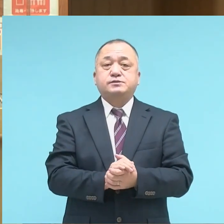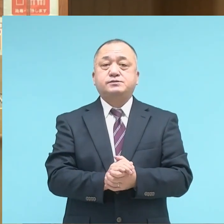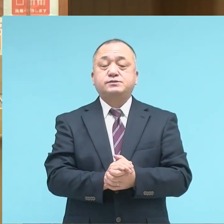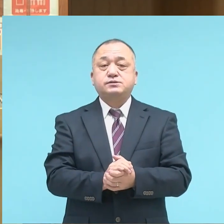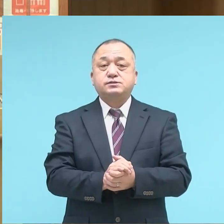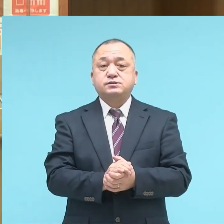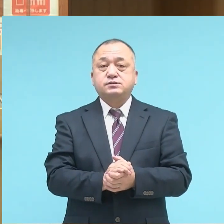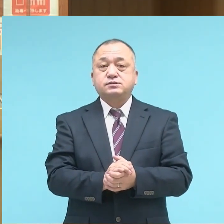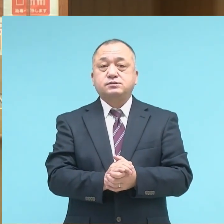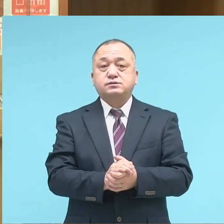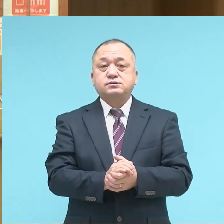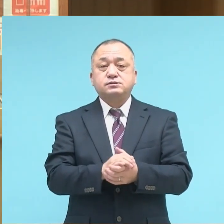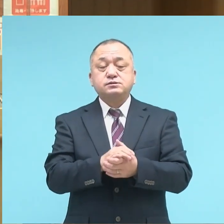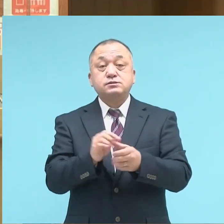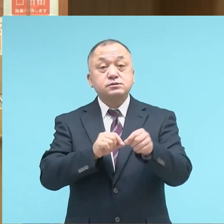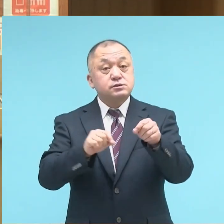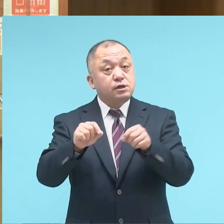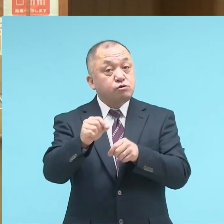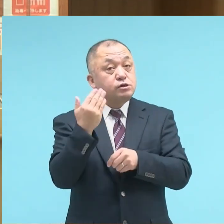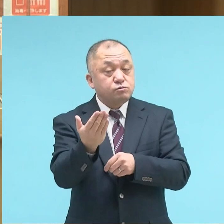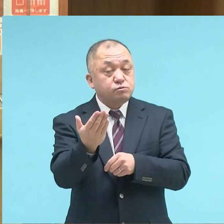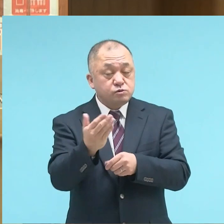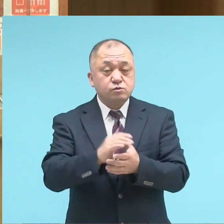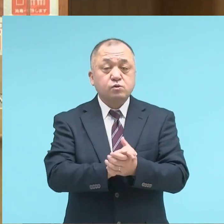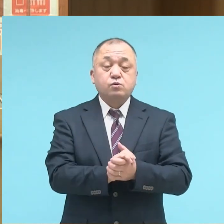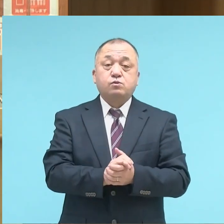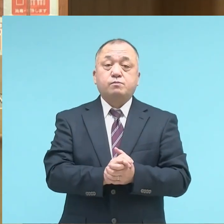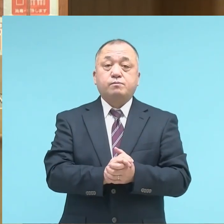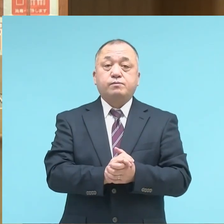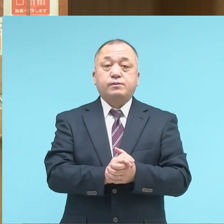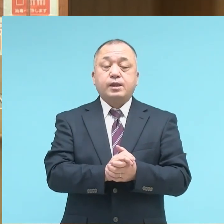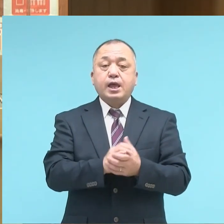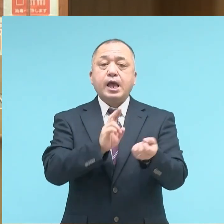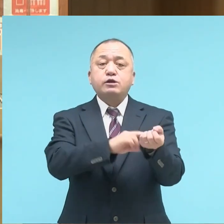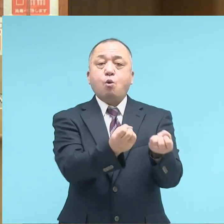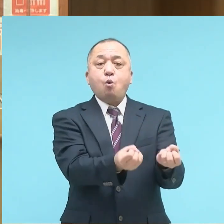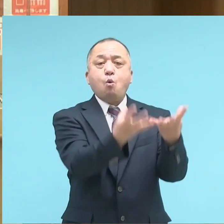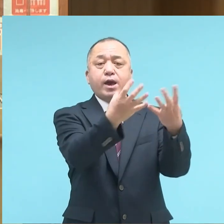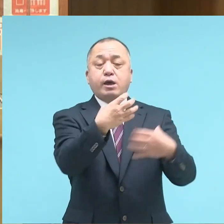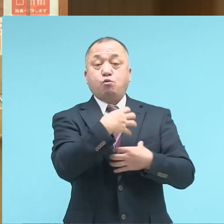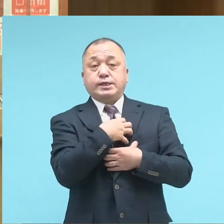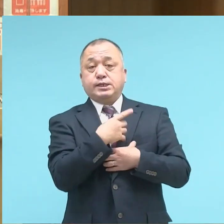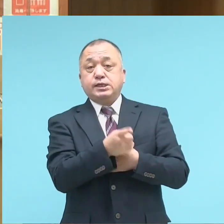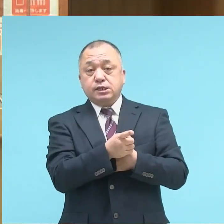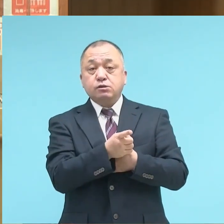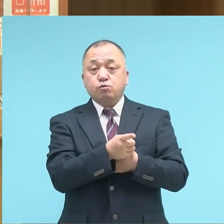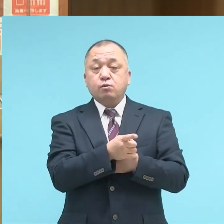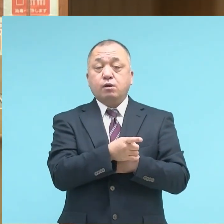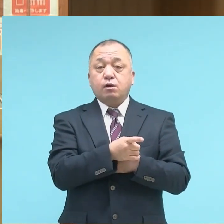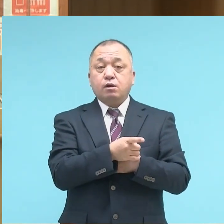思います。 逆に言いますと、その、医療崩壊の危機というものが